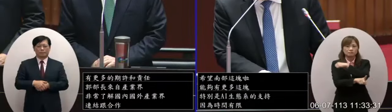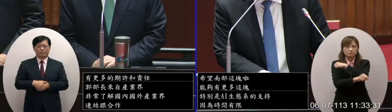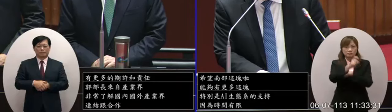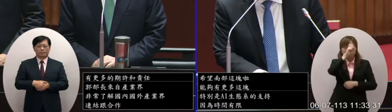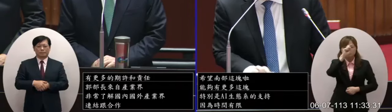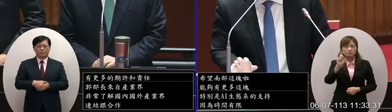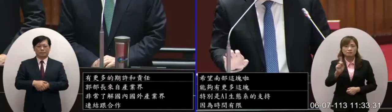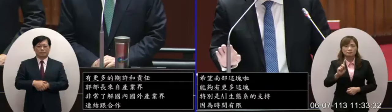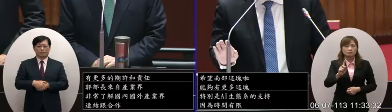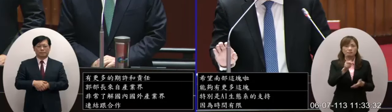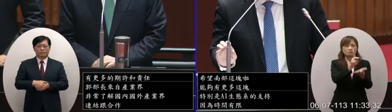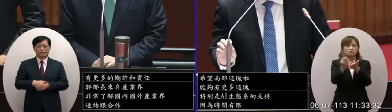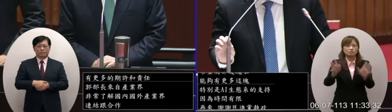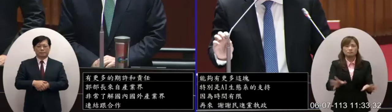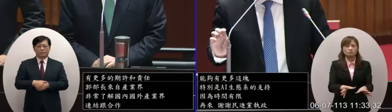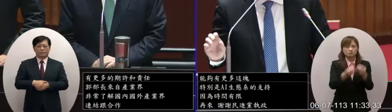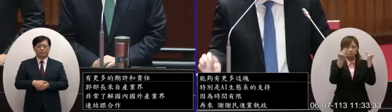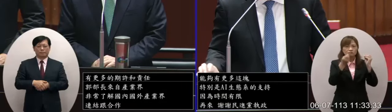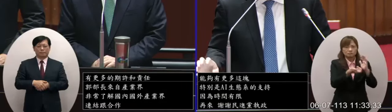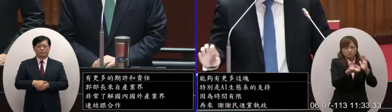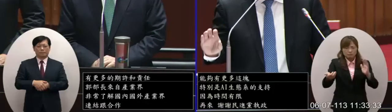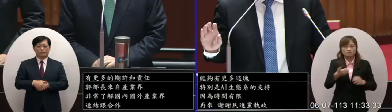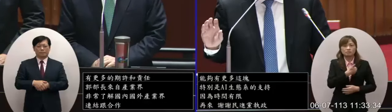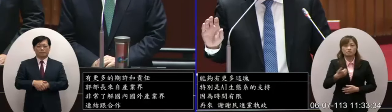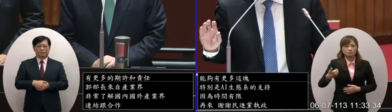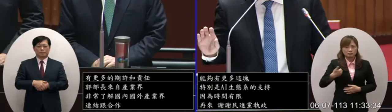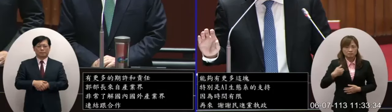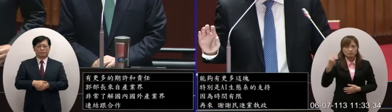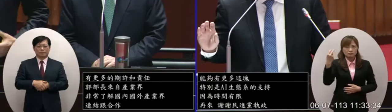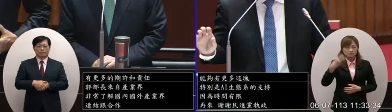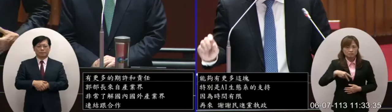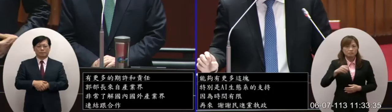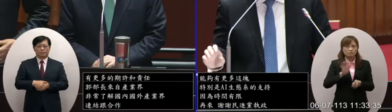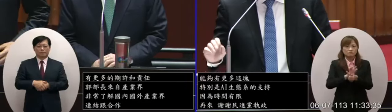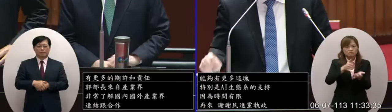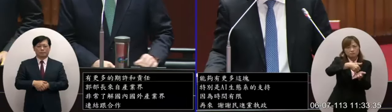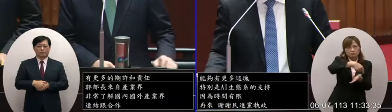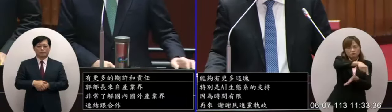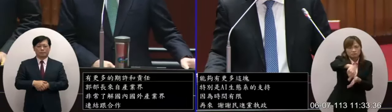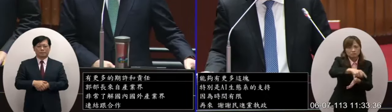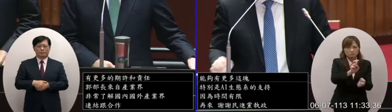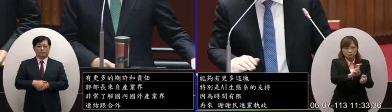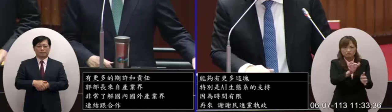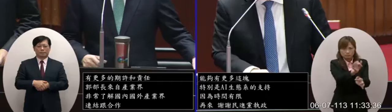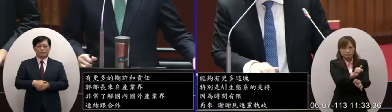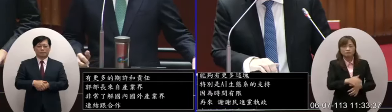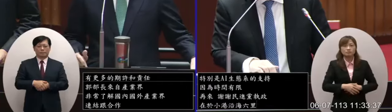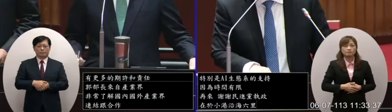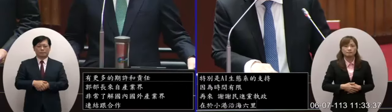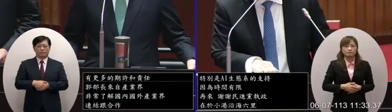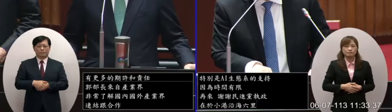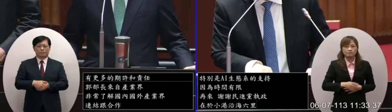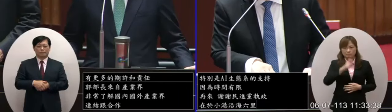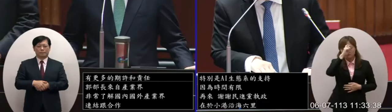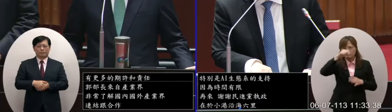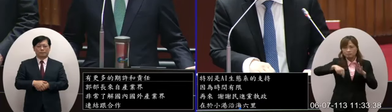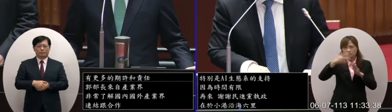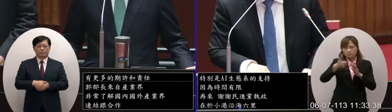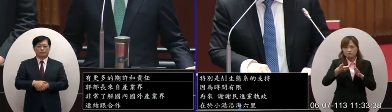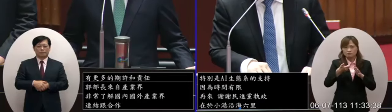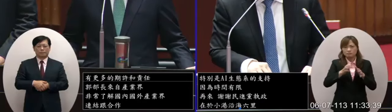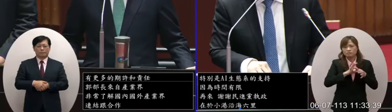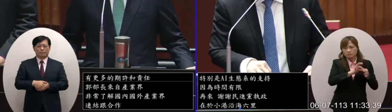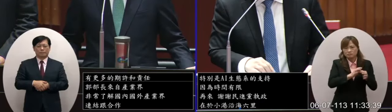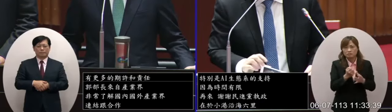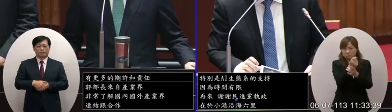债的前村跟整个社会住宅的一些能够给予放宽，让一些比较弱势需要照顾的人能够被照顾。我也希望院长关心一下，支持